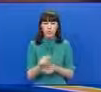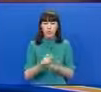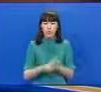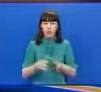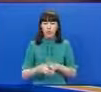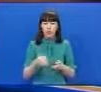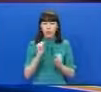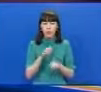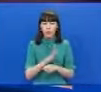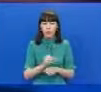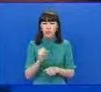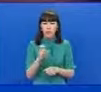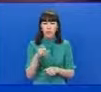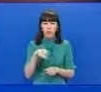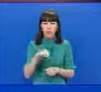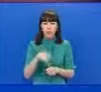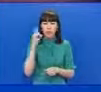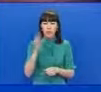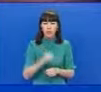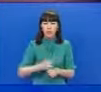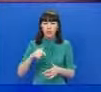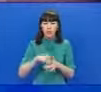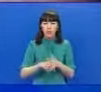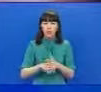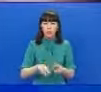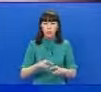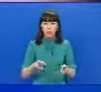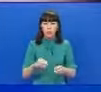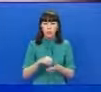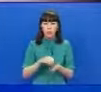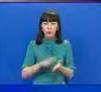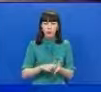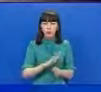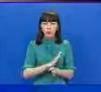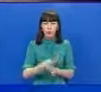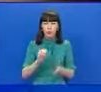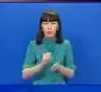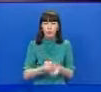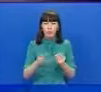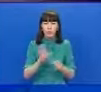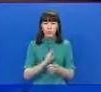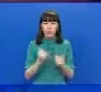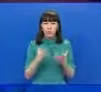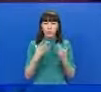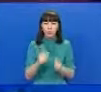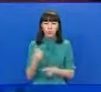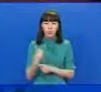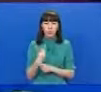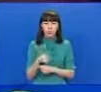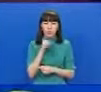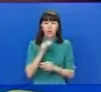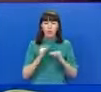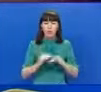мүмкін болмады. Себебі Абылайхан Ибрагим Қазақстан Республикасы Ішкі істер министрлігінде тіркеуден өтпеген және құжат алмаған. Қазіргі таңда тәртіп сақшылары кәмелетке